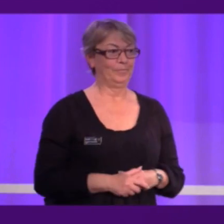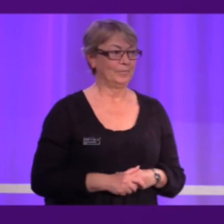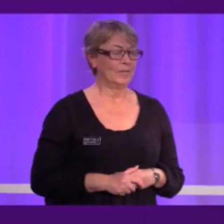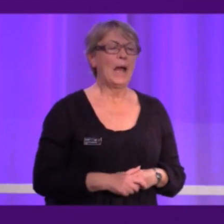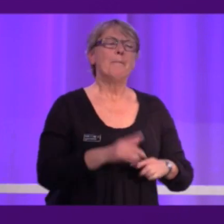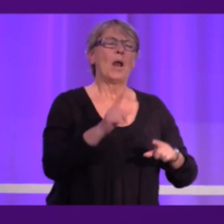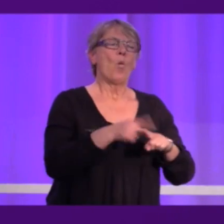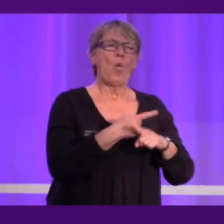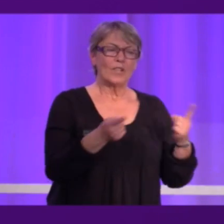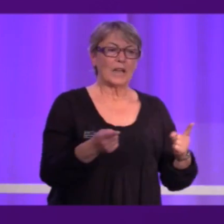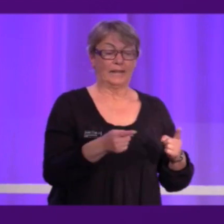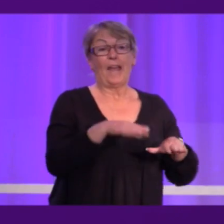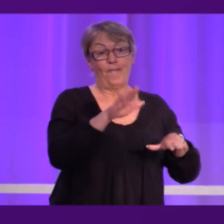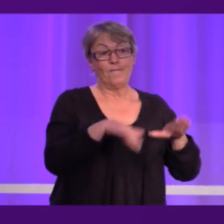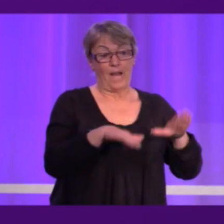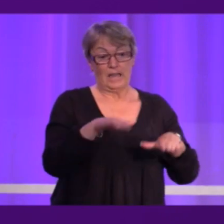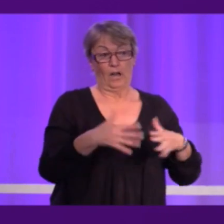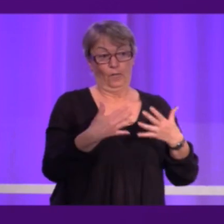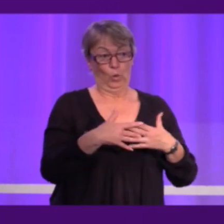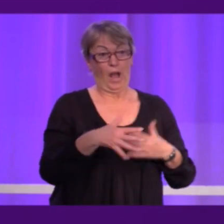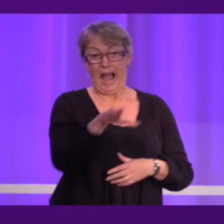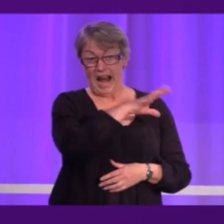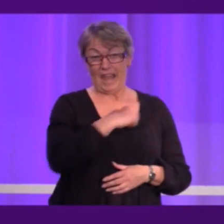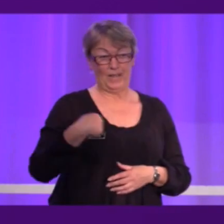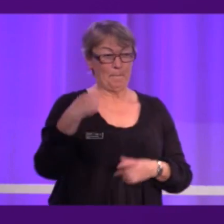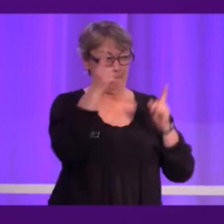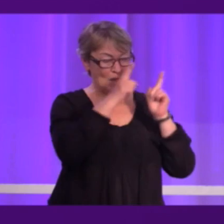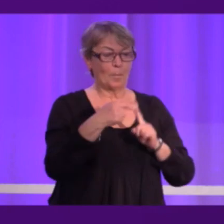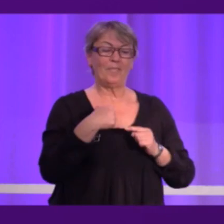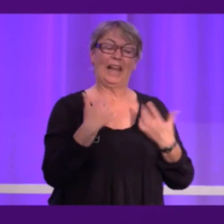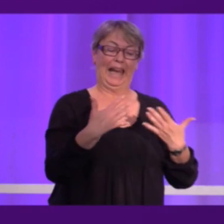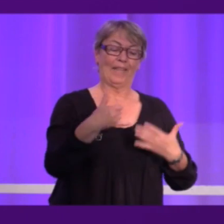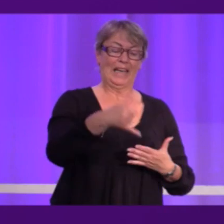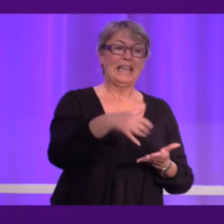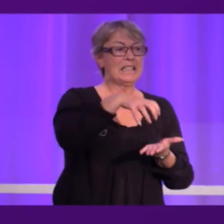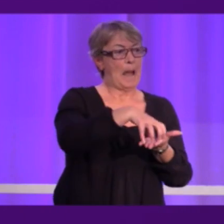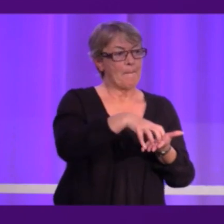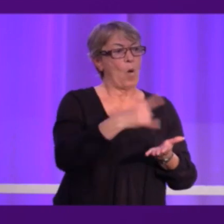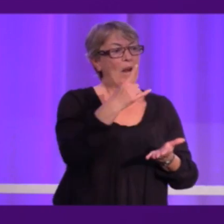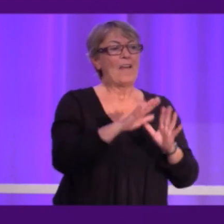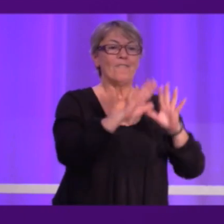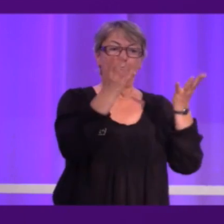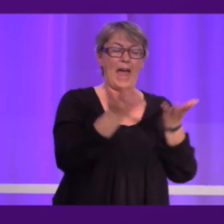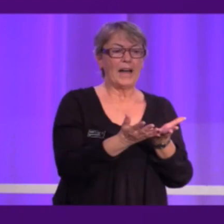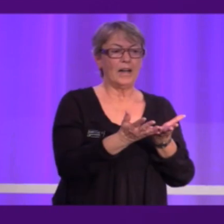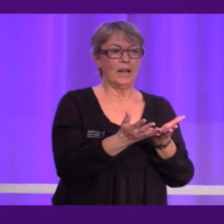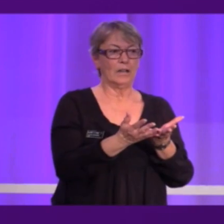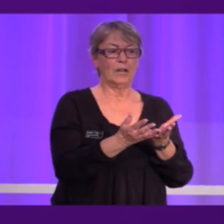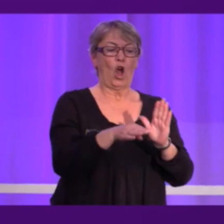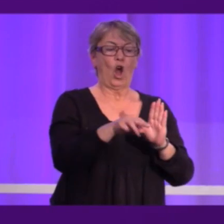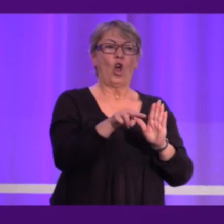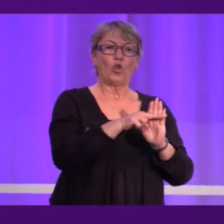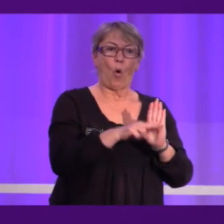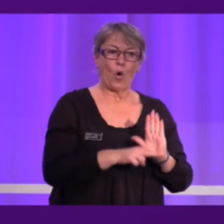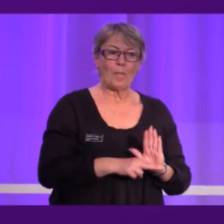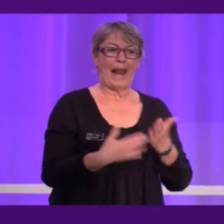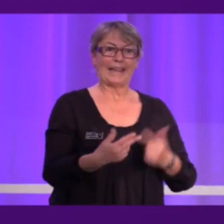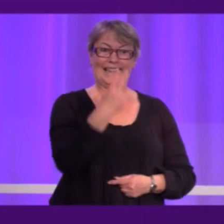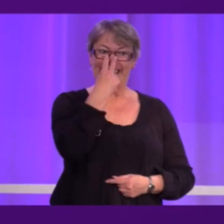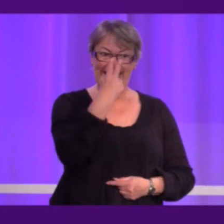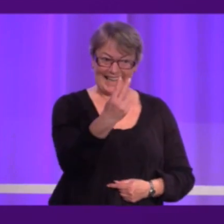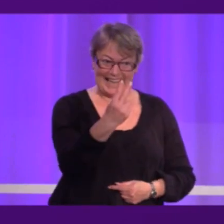Men oavsett, liksom, vi varierar ju funktion alla vi människor. Men vi lever ju i ett samhälle och i en värld där normen är att se